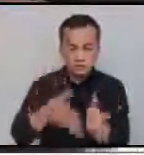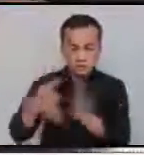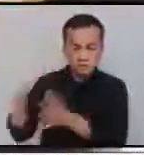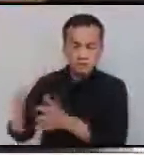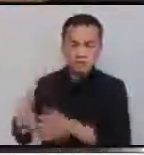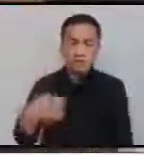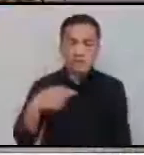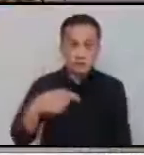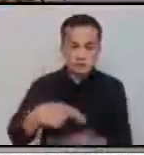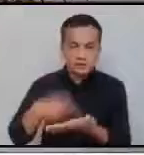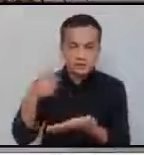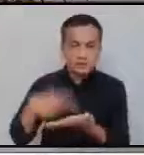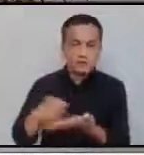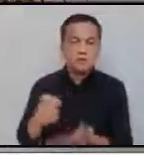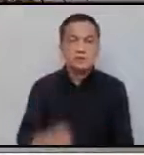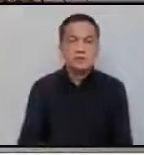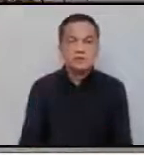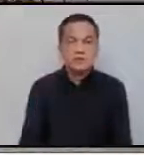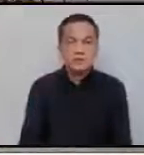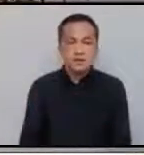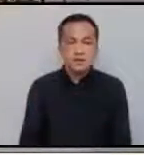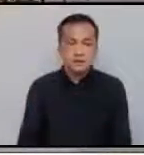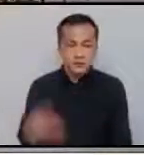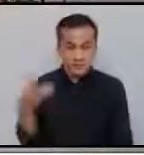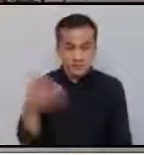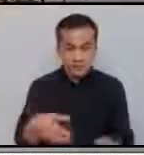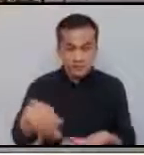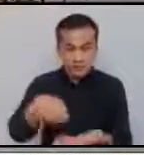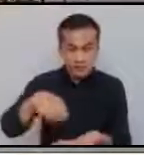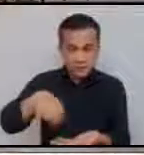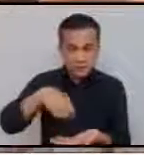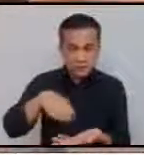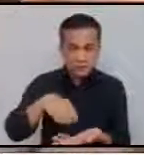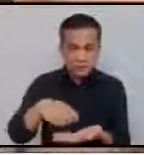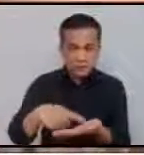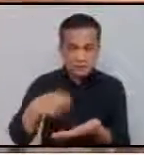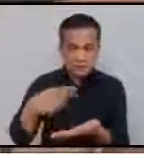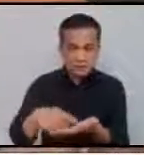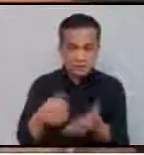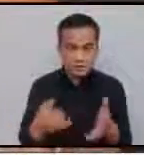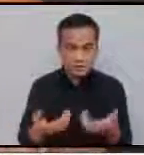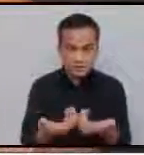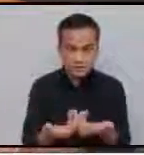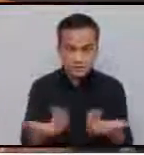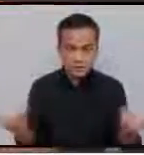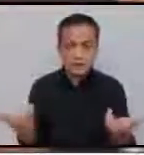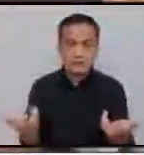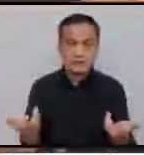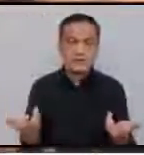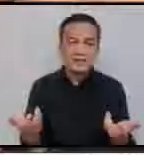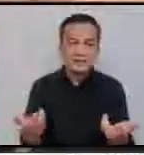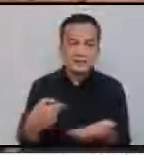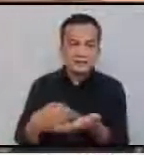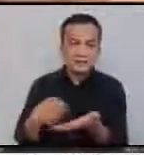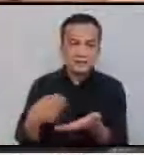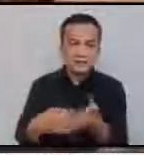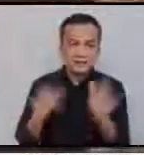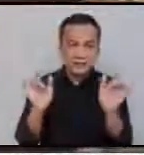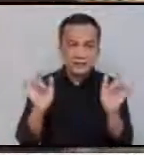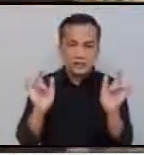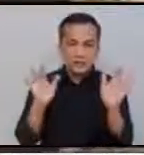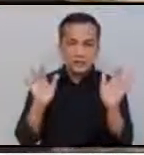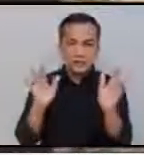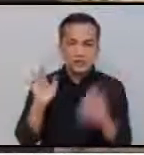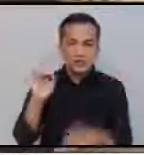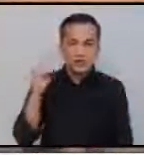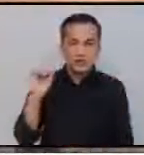natin yung hipon. Okay, ngayon naman iset aside na natin ang ating shrimp. Ayan, kita nyo, light orange lang. Kasi